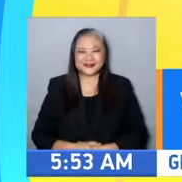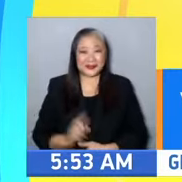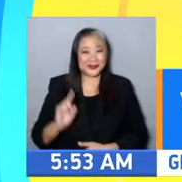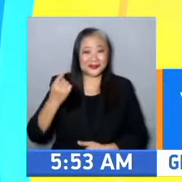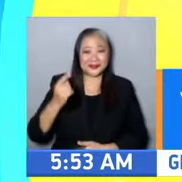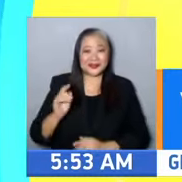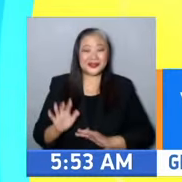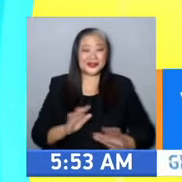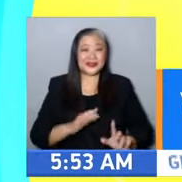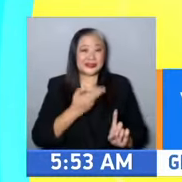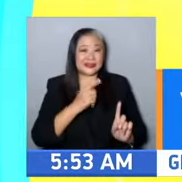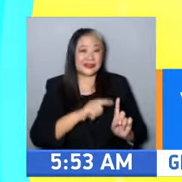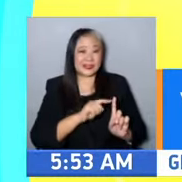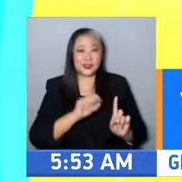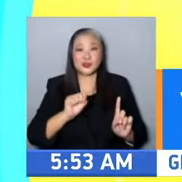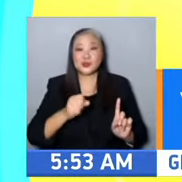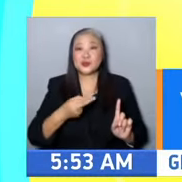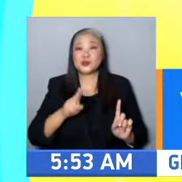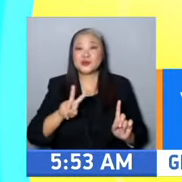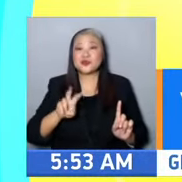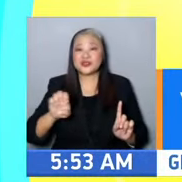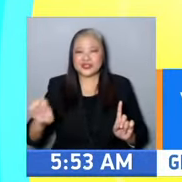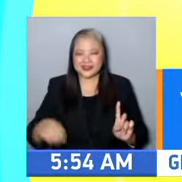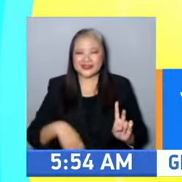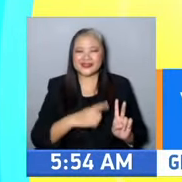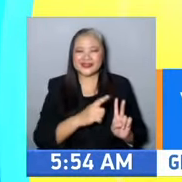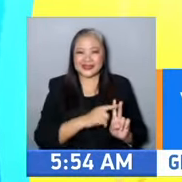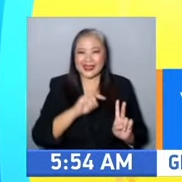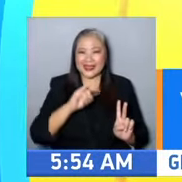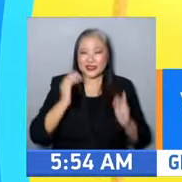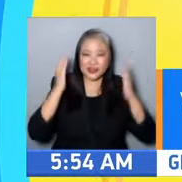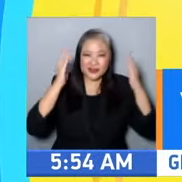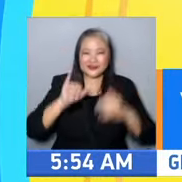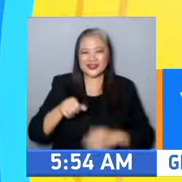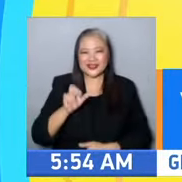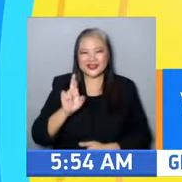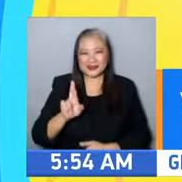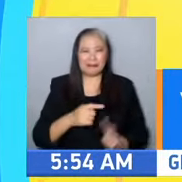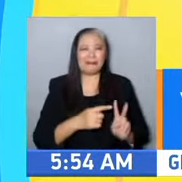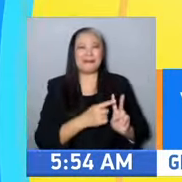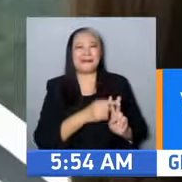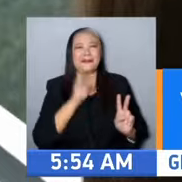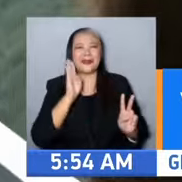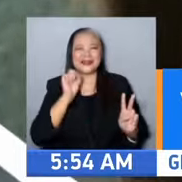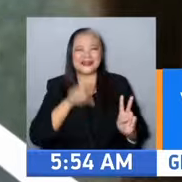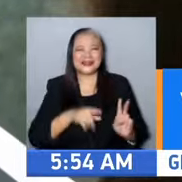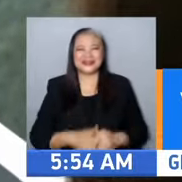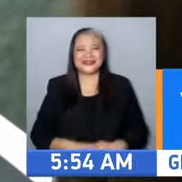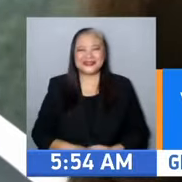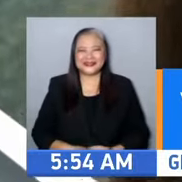si Shuby this morning. Good morning! Ang magkapatid! Ayun o. Sige.